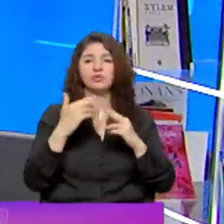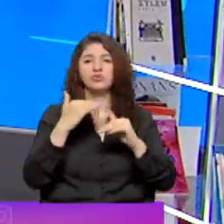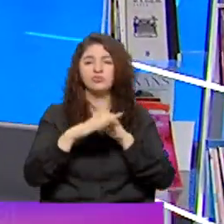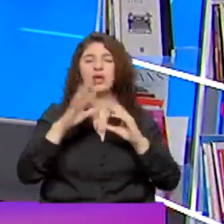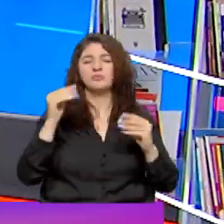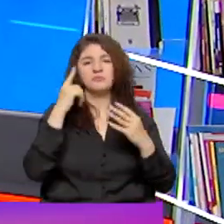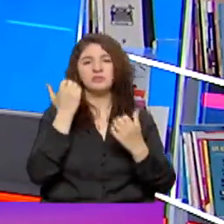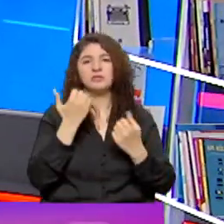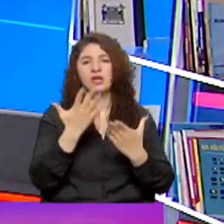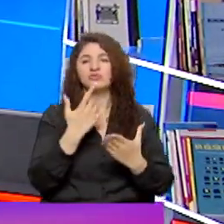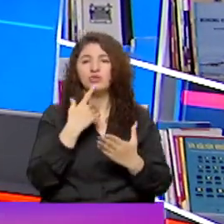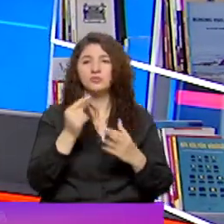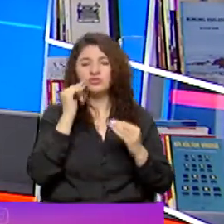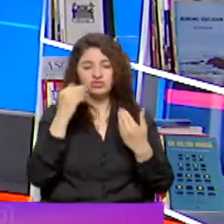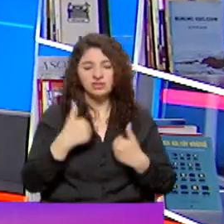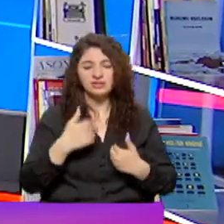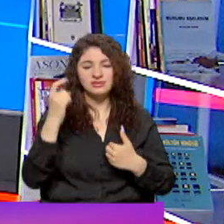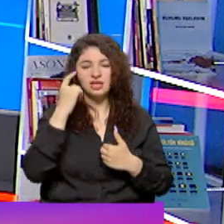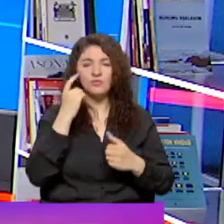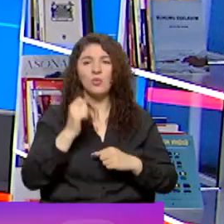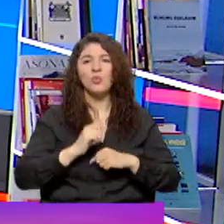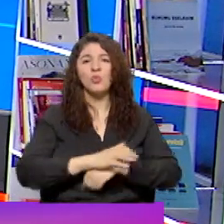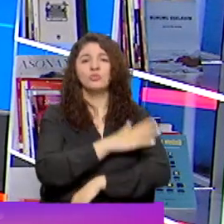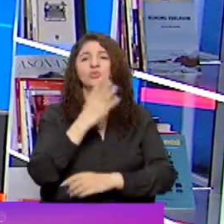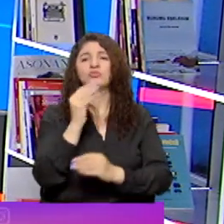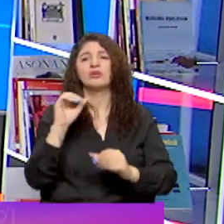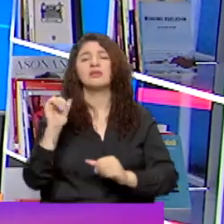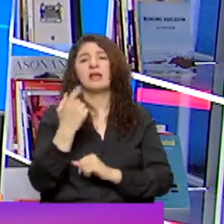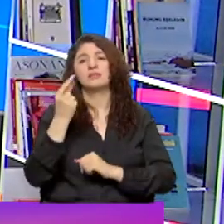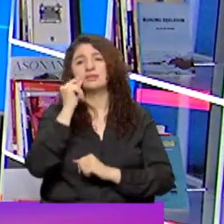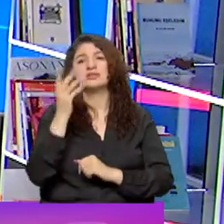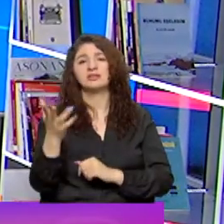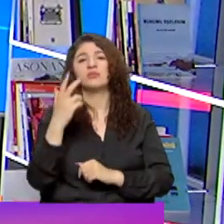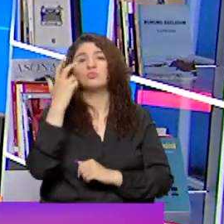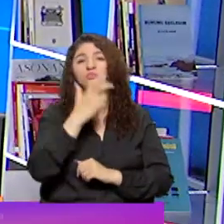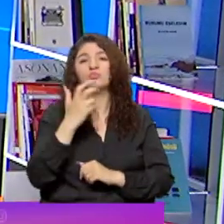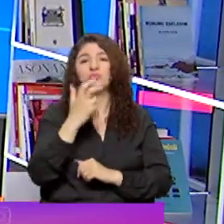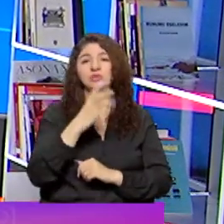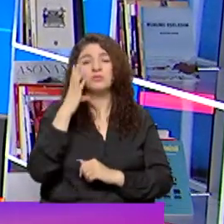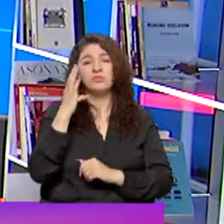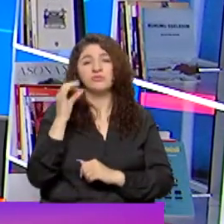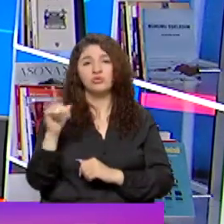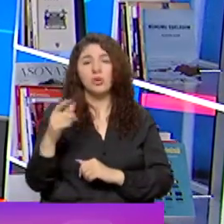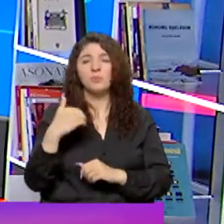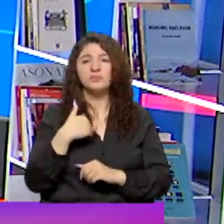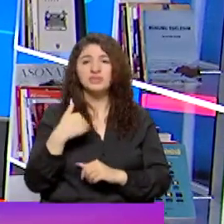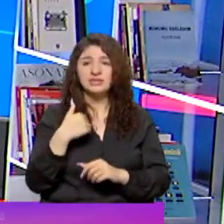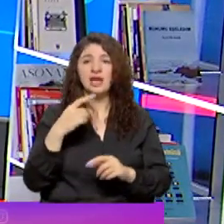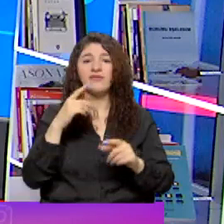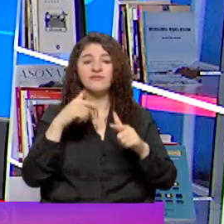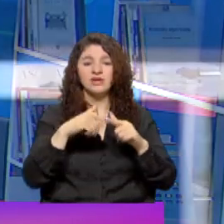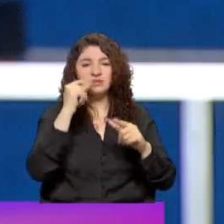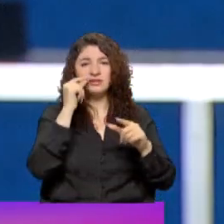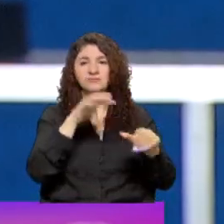ulusumuza başsağlığı diliyorum şahsen de tanımaktan Onur duydum Çok değerli bir insan müzikolog bizlere fazla